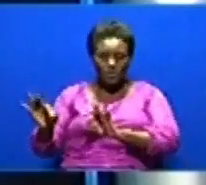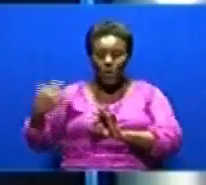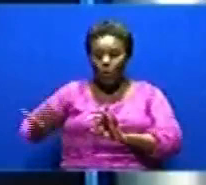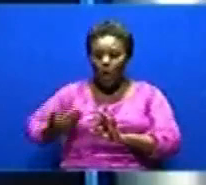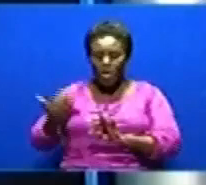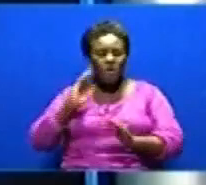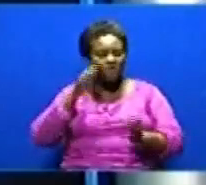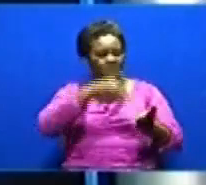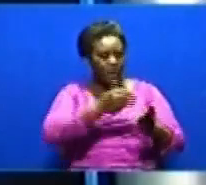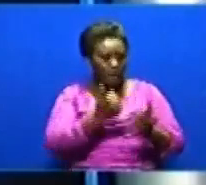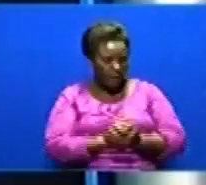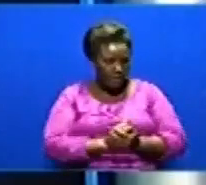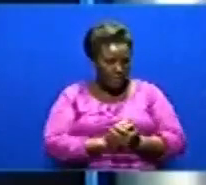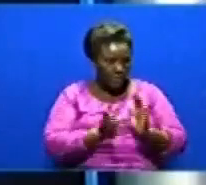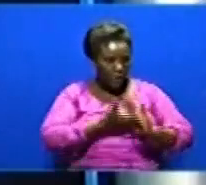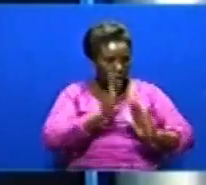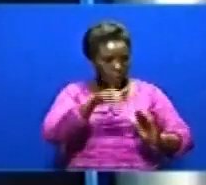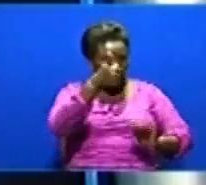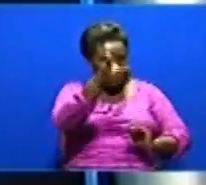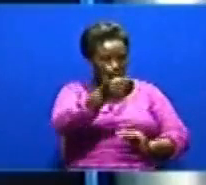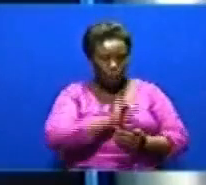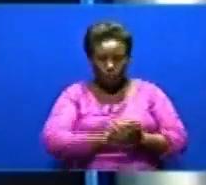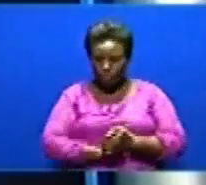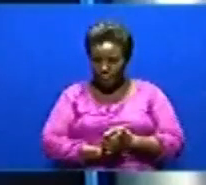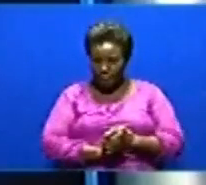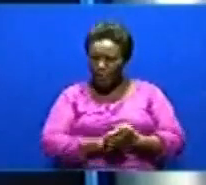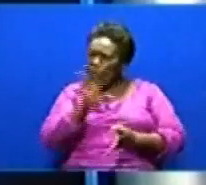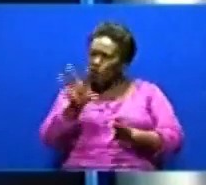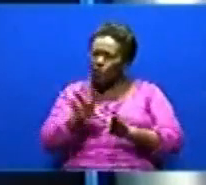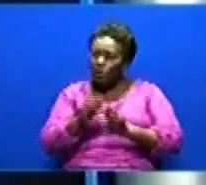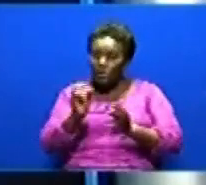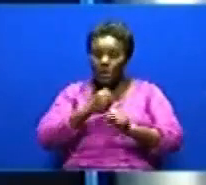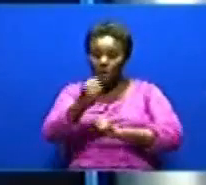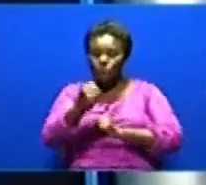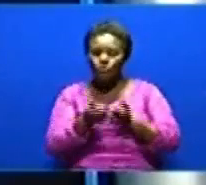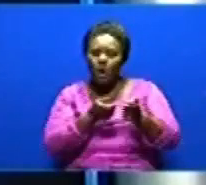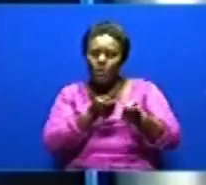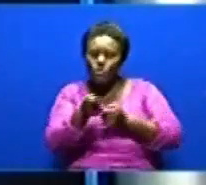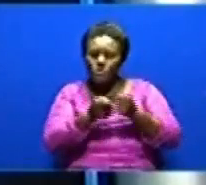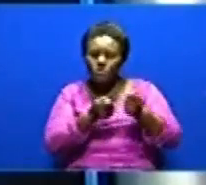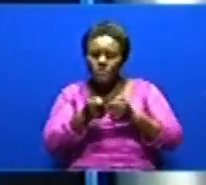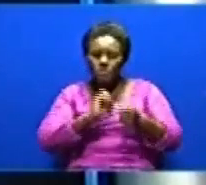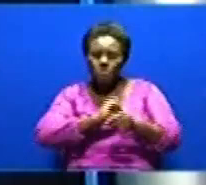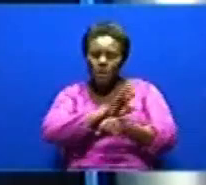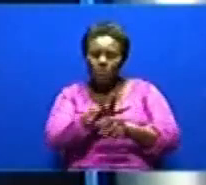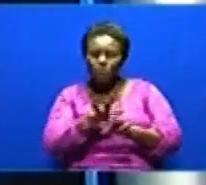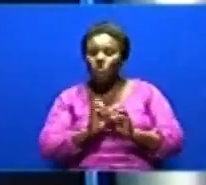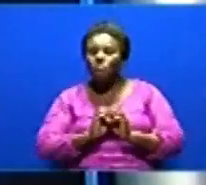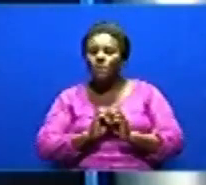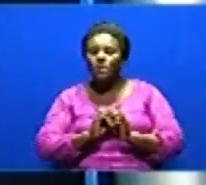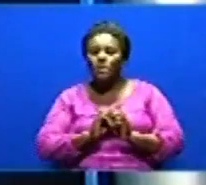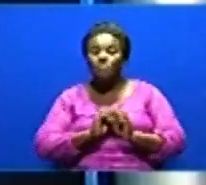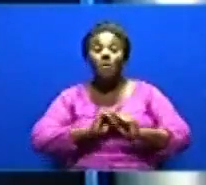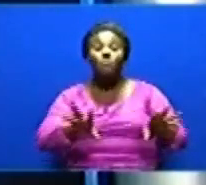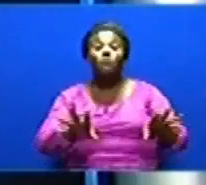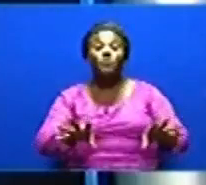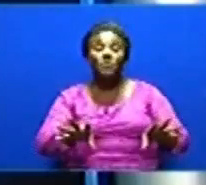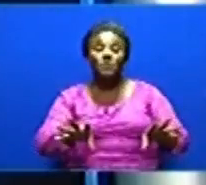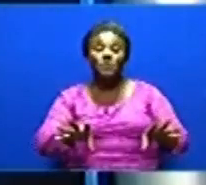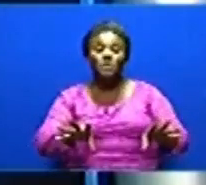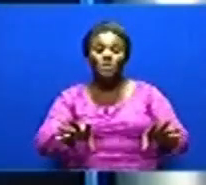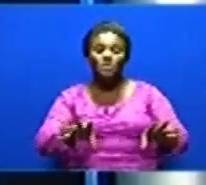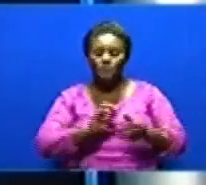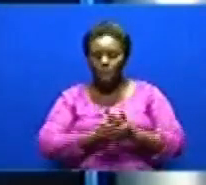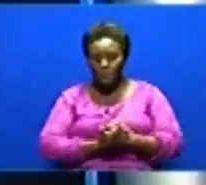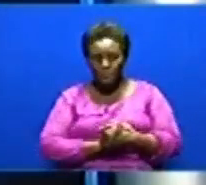mwaka huu, ikiwa ni hatua ya serikali ya China kudhibiti maambukizi mapya ya virusi vya corona.